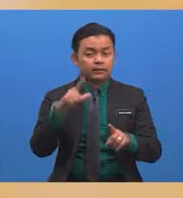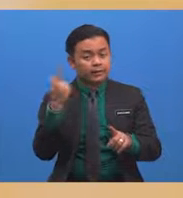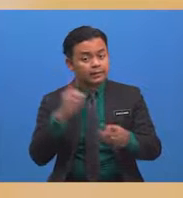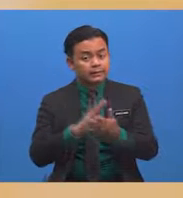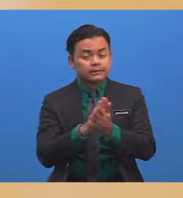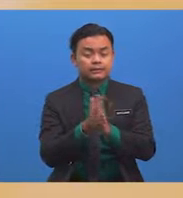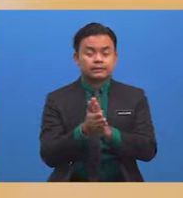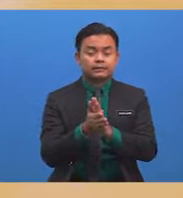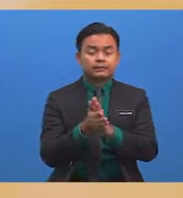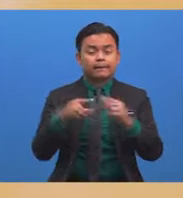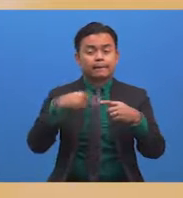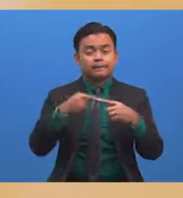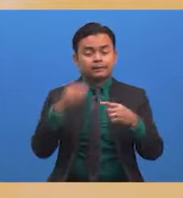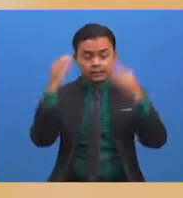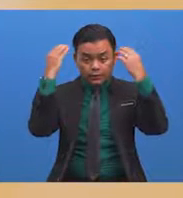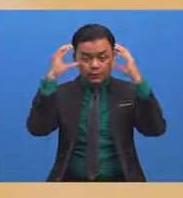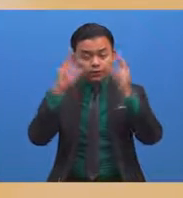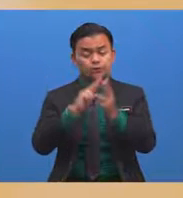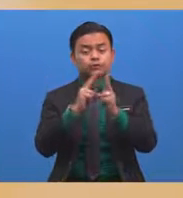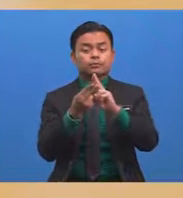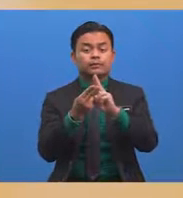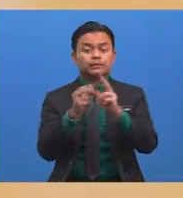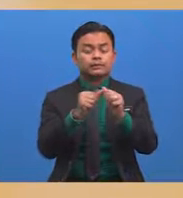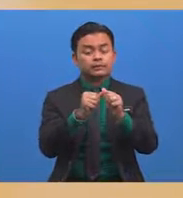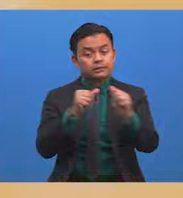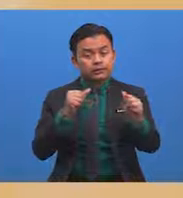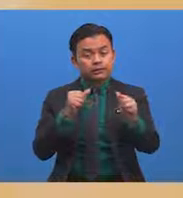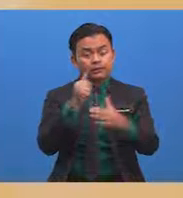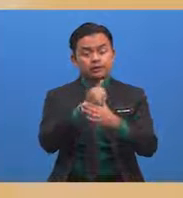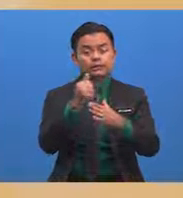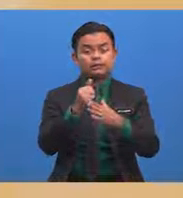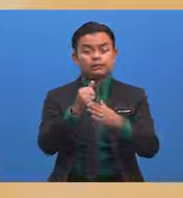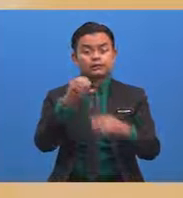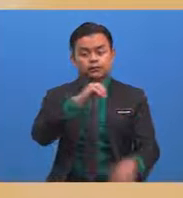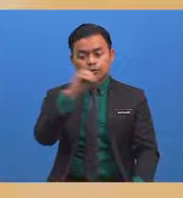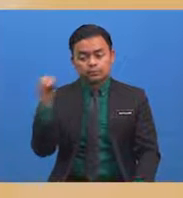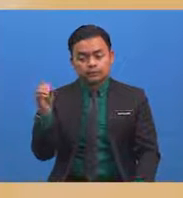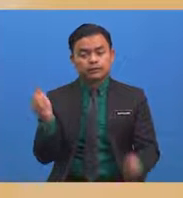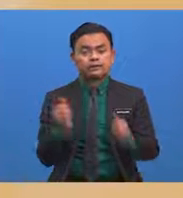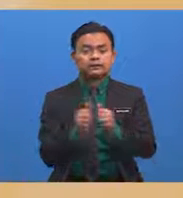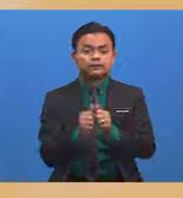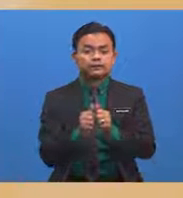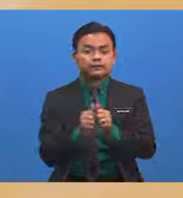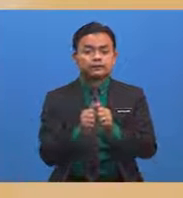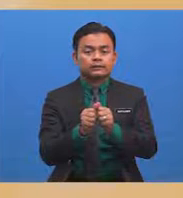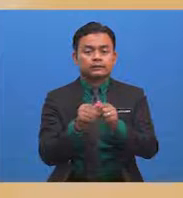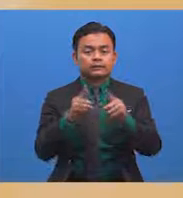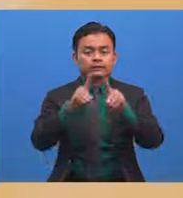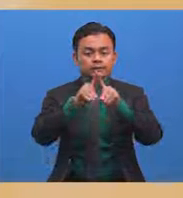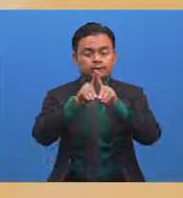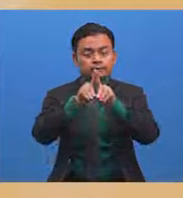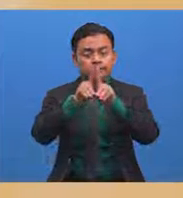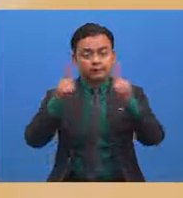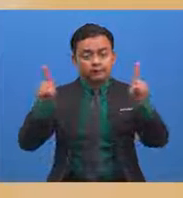cikgu ubahkan jarak antara objek dengan dinding. Masih ingat lagi tadi?